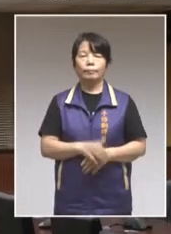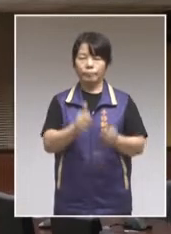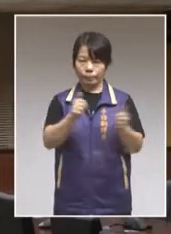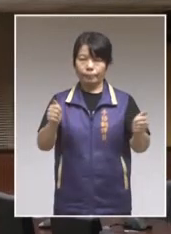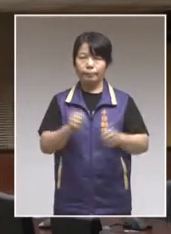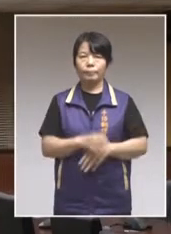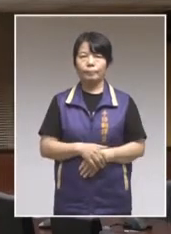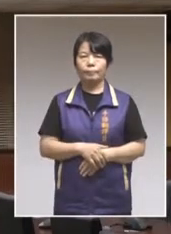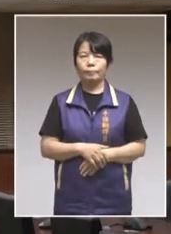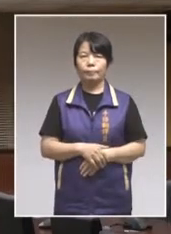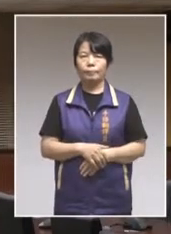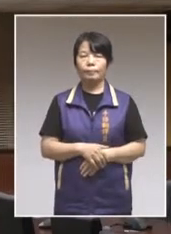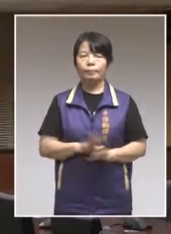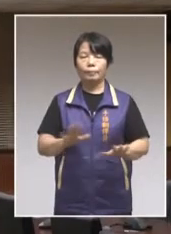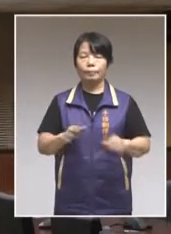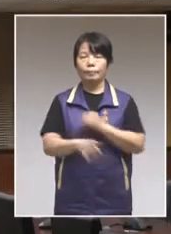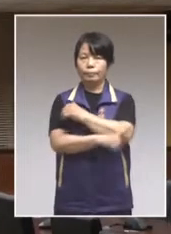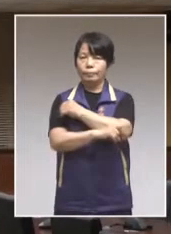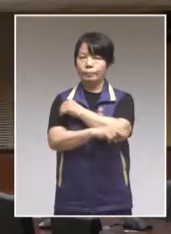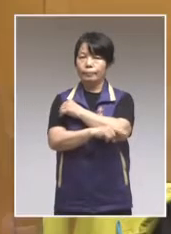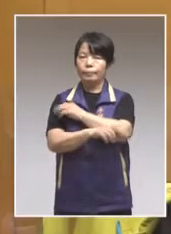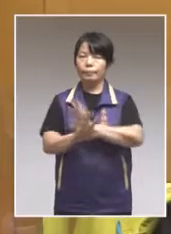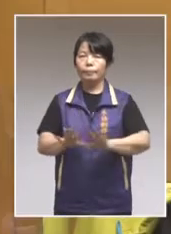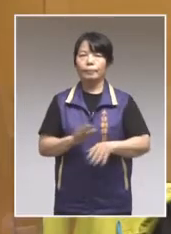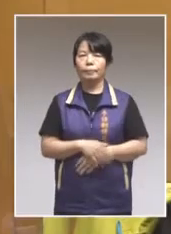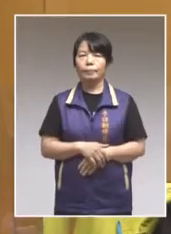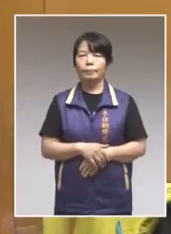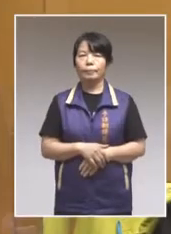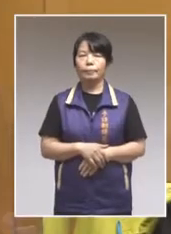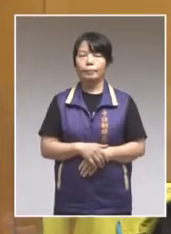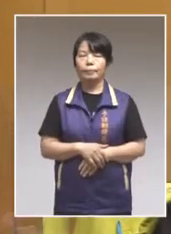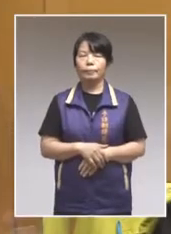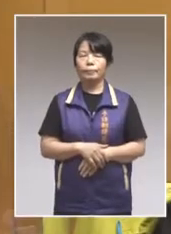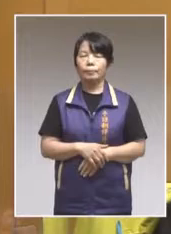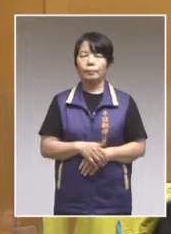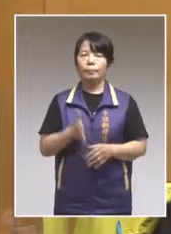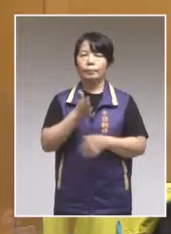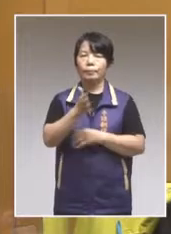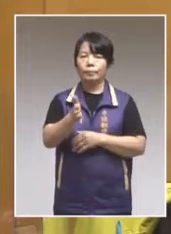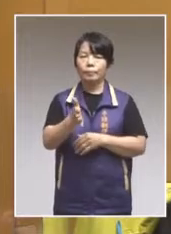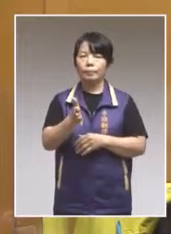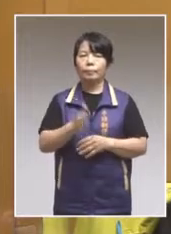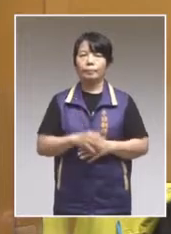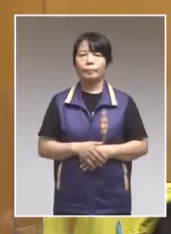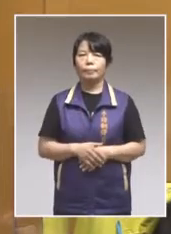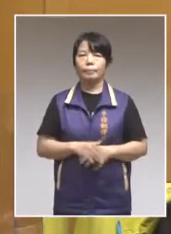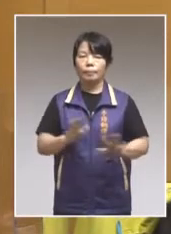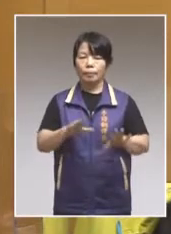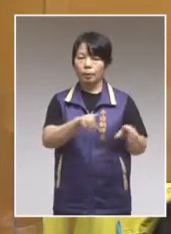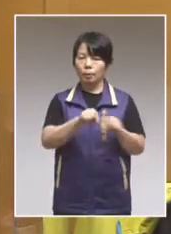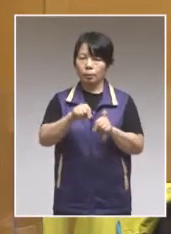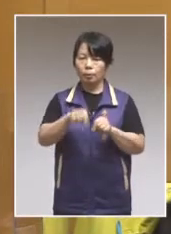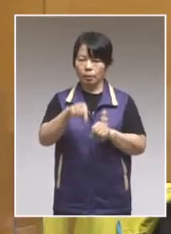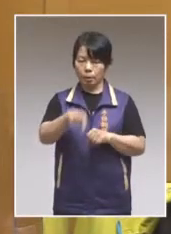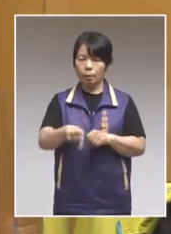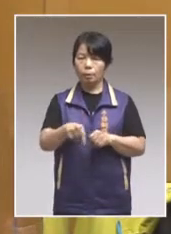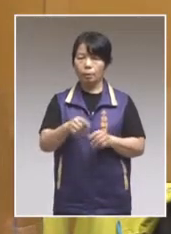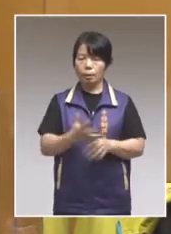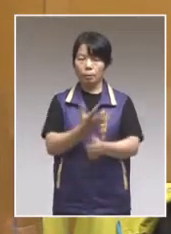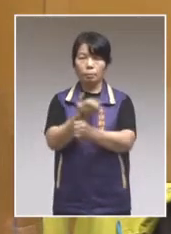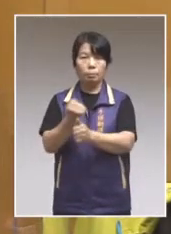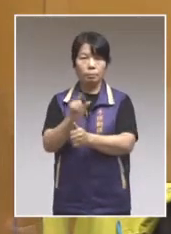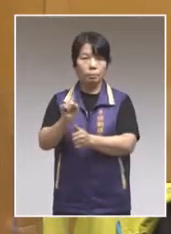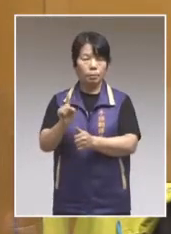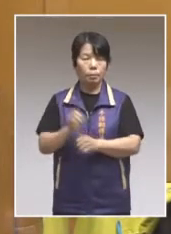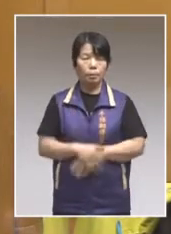谢。还有什么问题吗？ 好，最后一题哈。那 ET Today 想要请教哈，就是说根据 ET Today 他自己所掌握的哈，